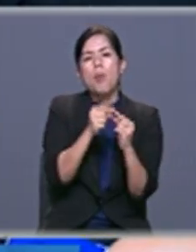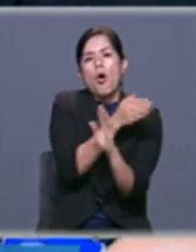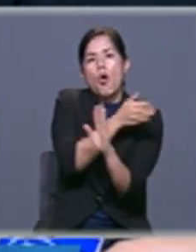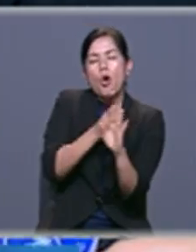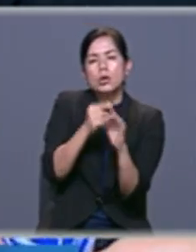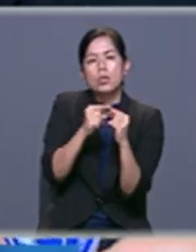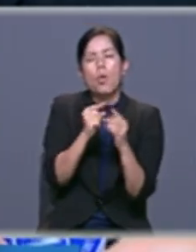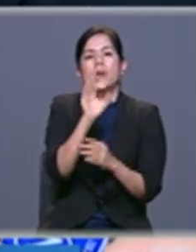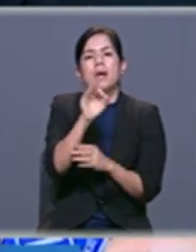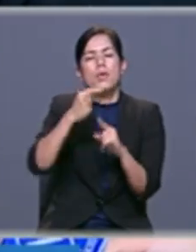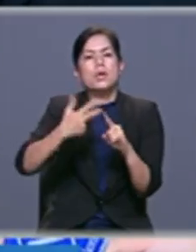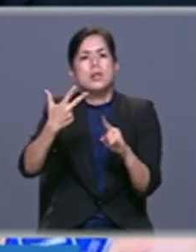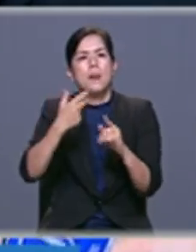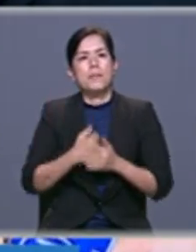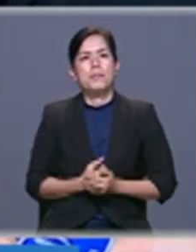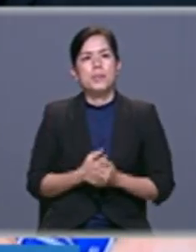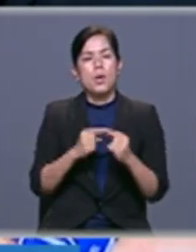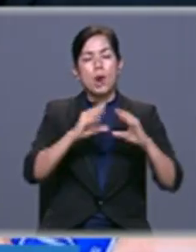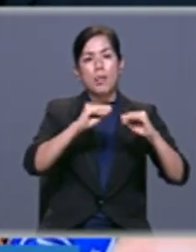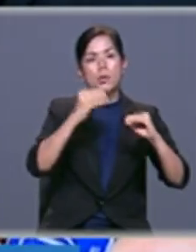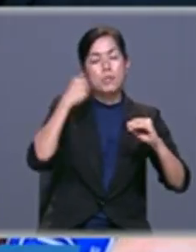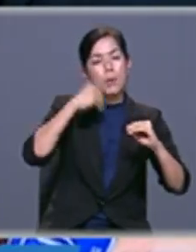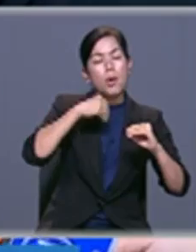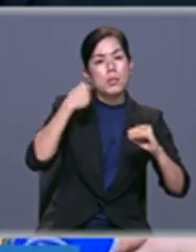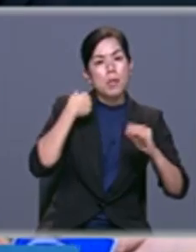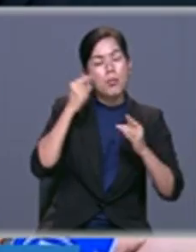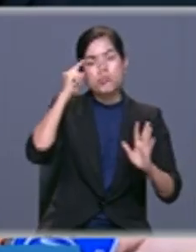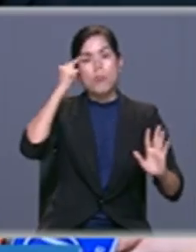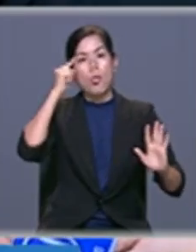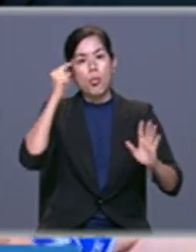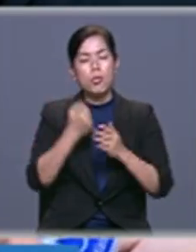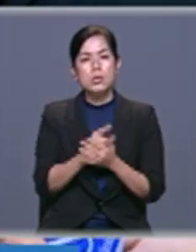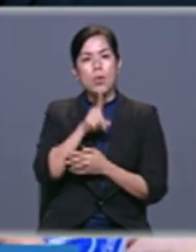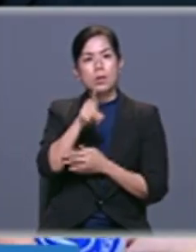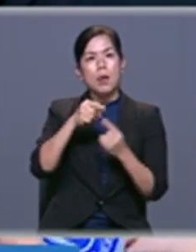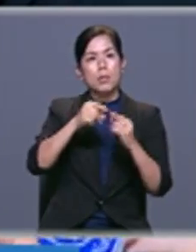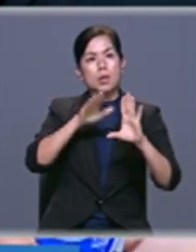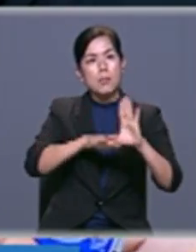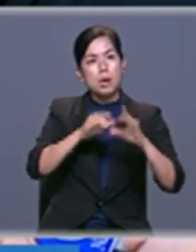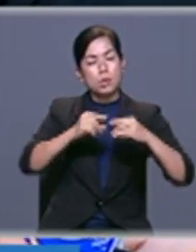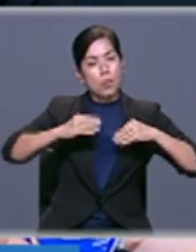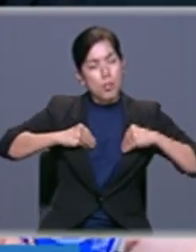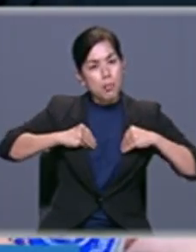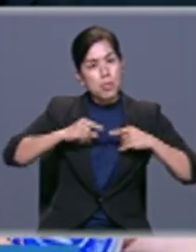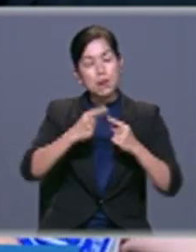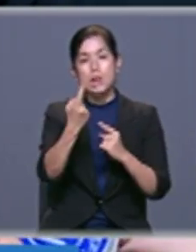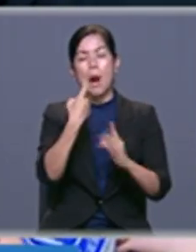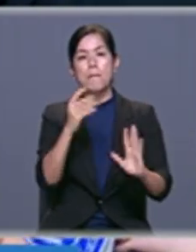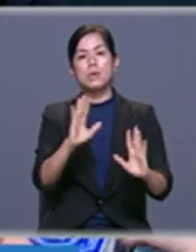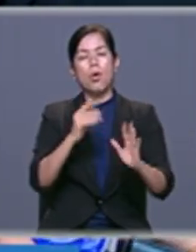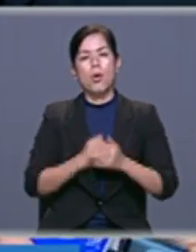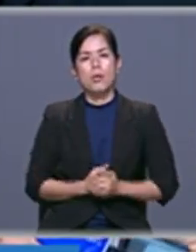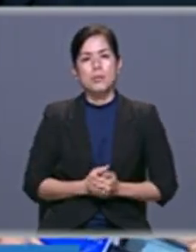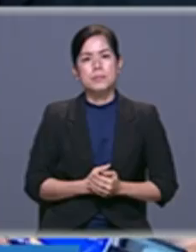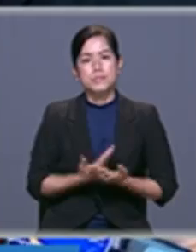จากนี้การประชุมจะมีทุกวันไหมคร ับ ไม่รู้ ต้องมีการถามความสมัครใจก่อนไหมคร ับ ว่า ไม่ต้องถาม คือเอาชื่อมาก่อนแล้ว